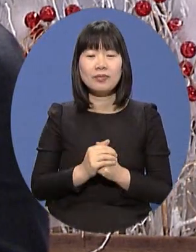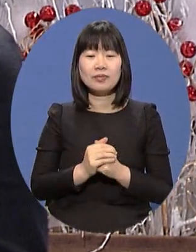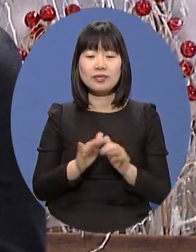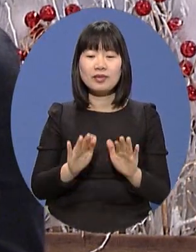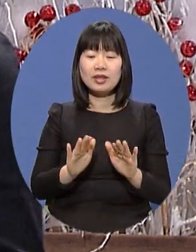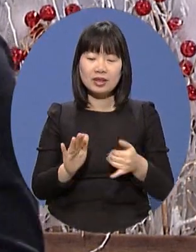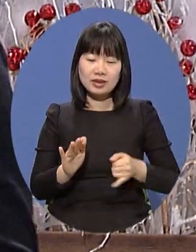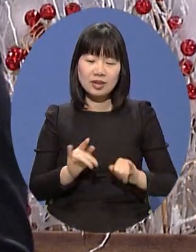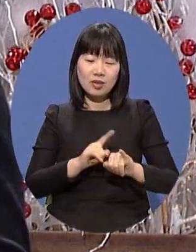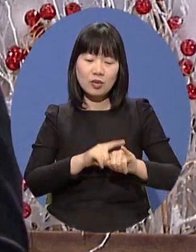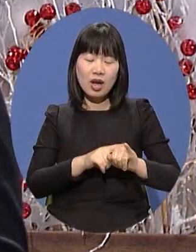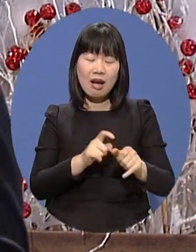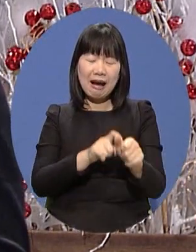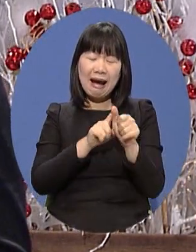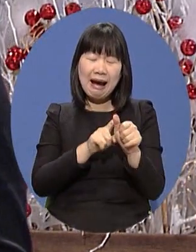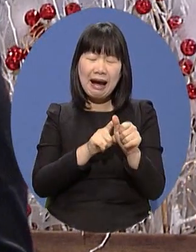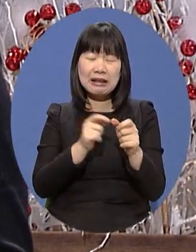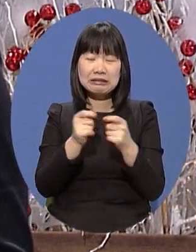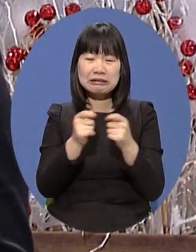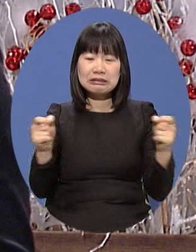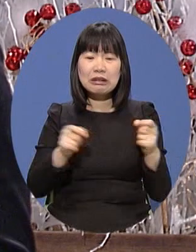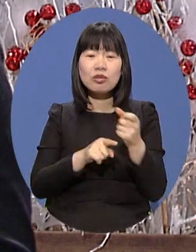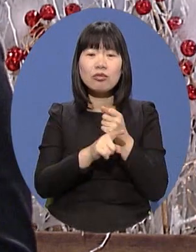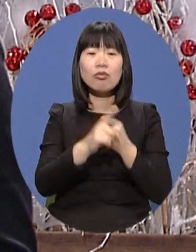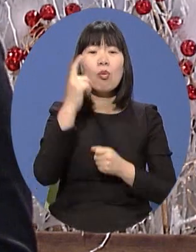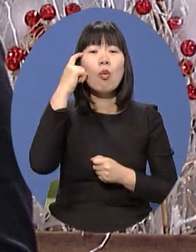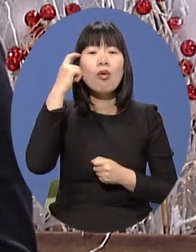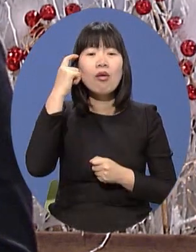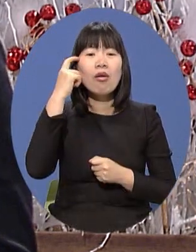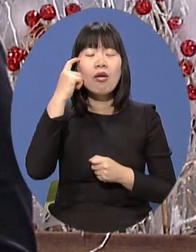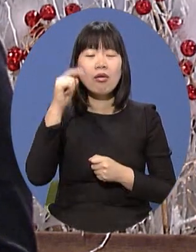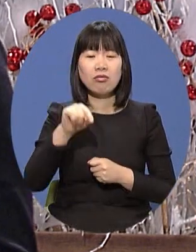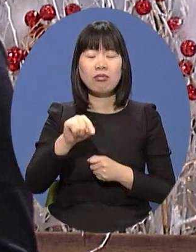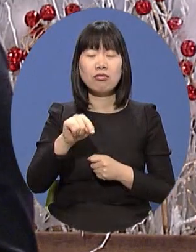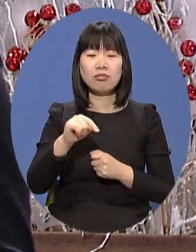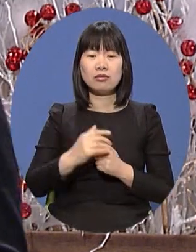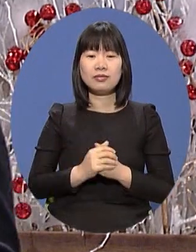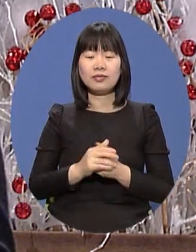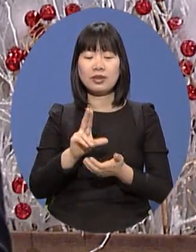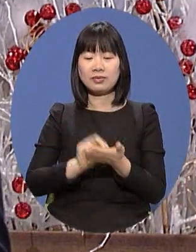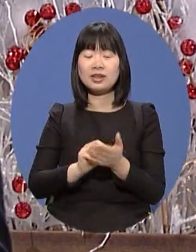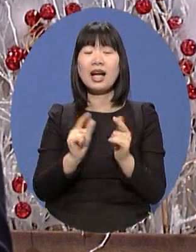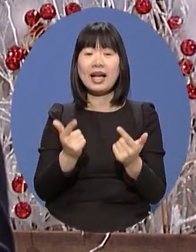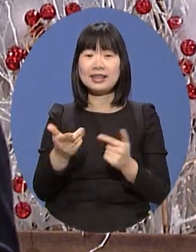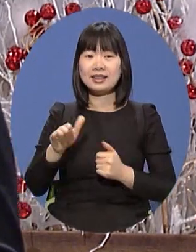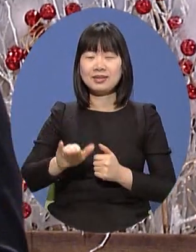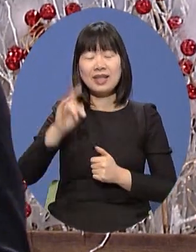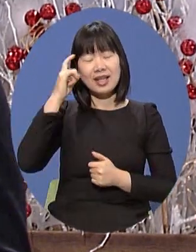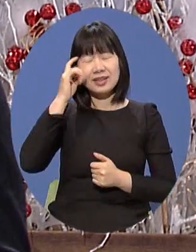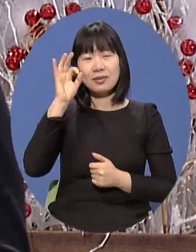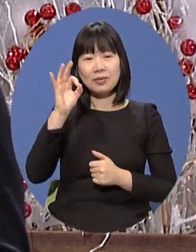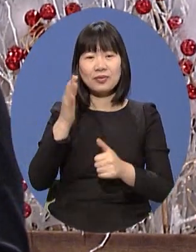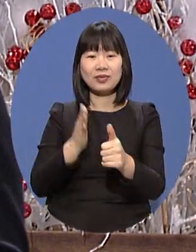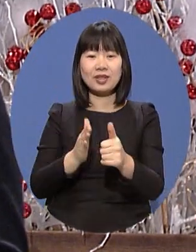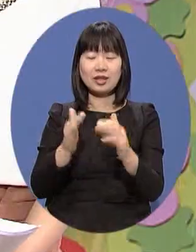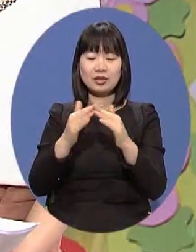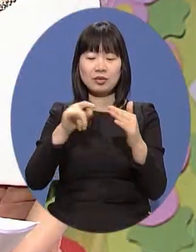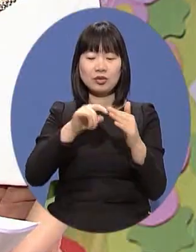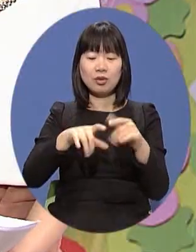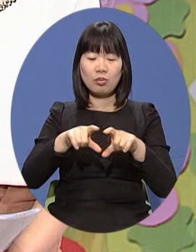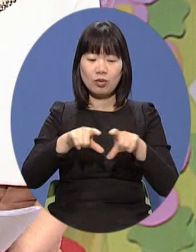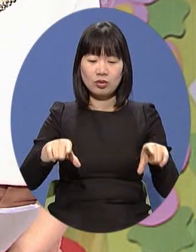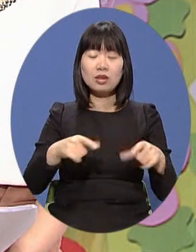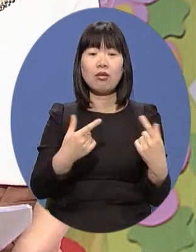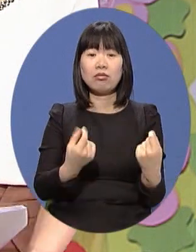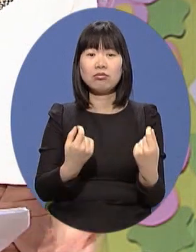저기서 이 아이가 때가 왜 길어졌을 거라고 생각하세요? 이거는 이제 퀴즈는 아니지만 네. 한번 생각해 보세요. 집에서도